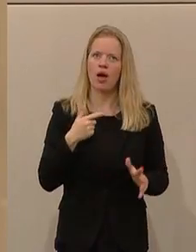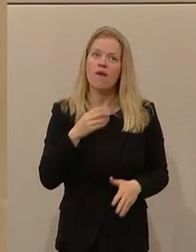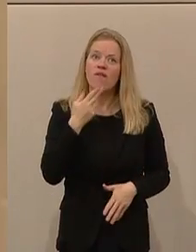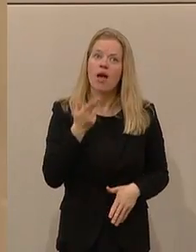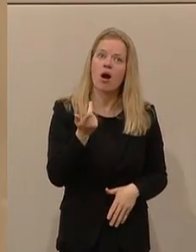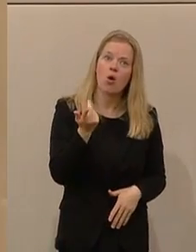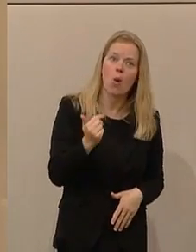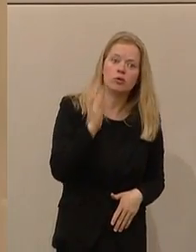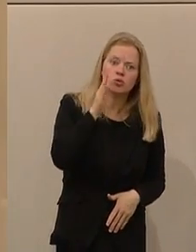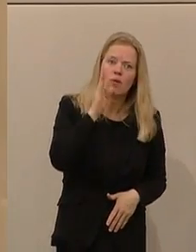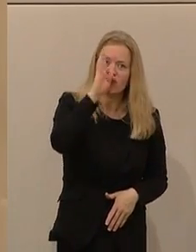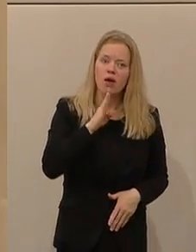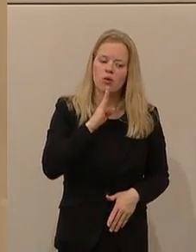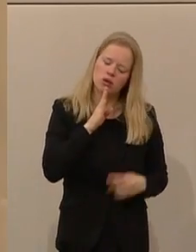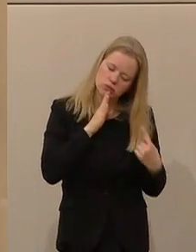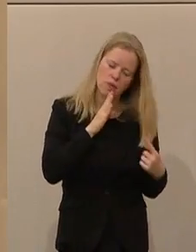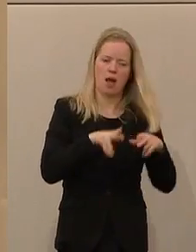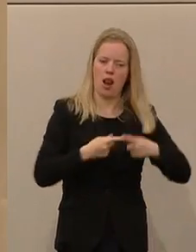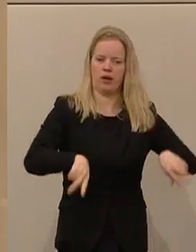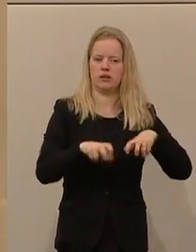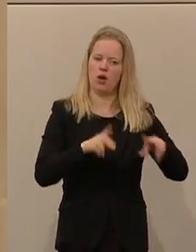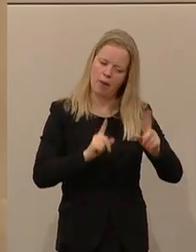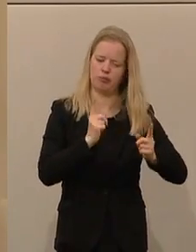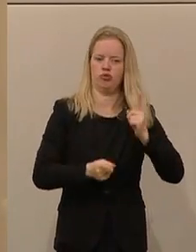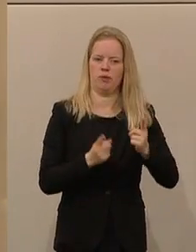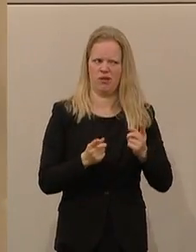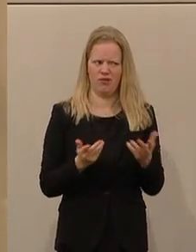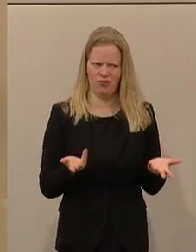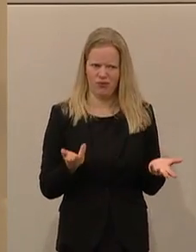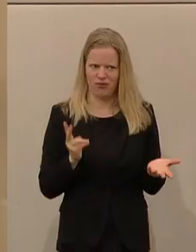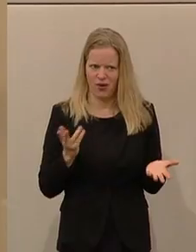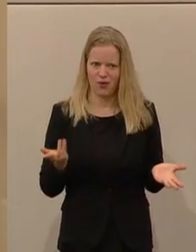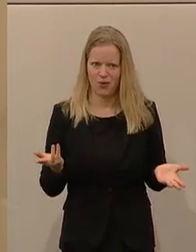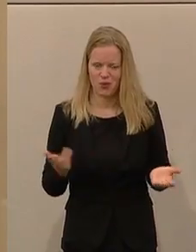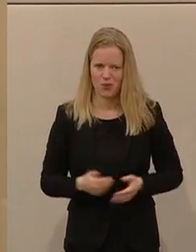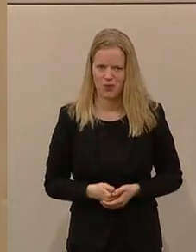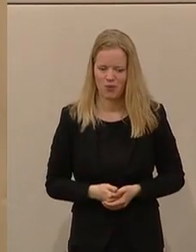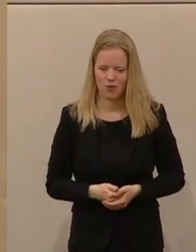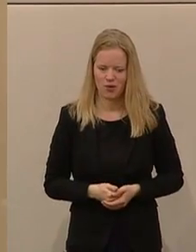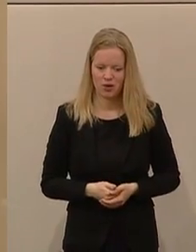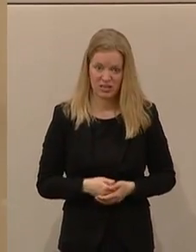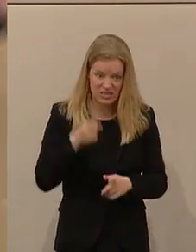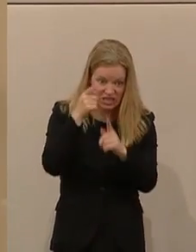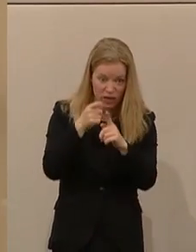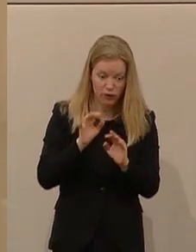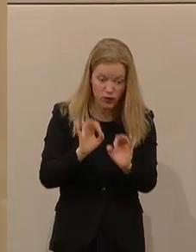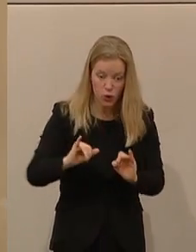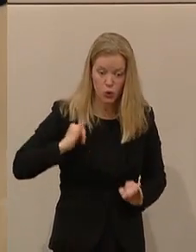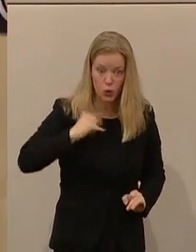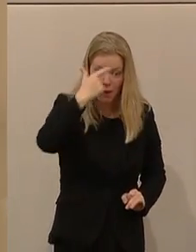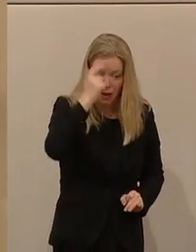im Zugriff durch die Landesregierung. Da muss man sich fragen, warum? Wollen die Gutes für die jungen Menschen? Nein, sie